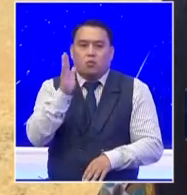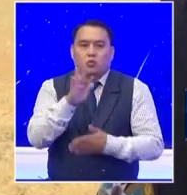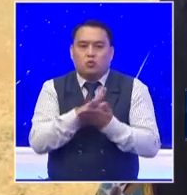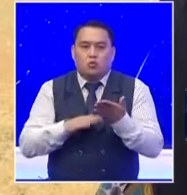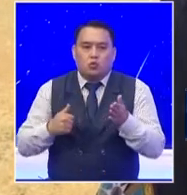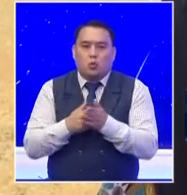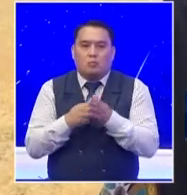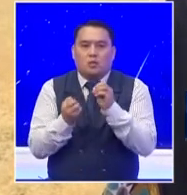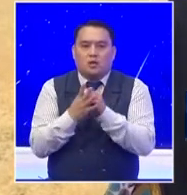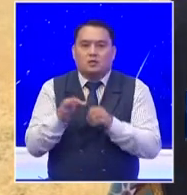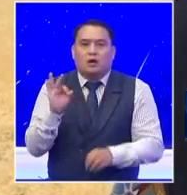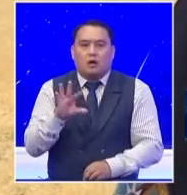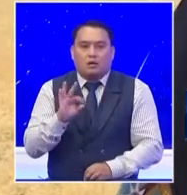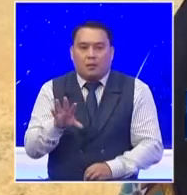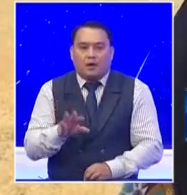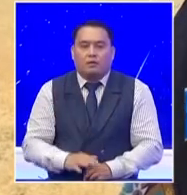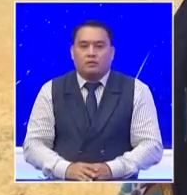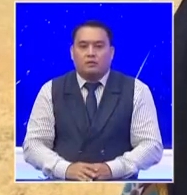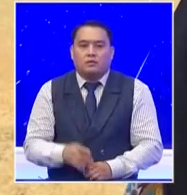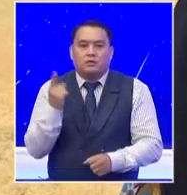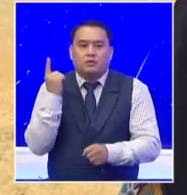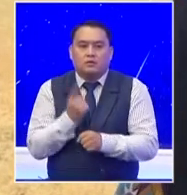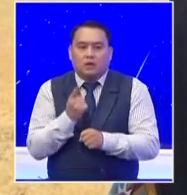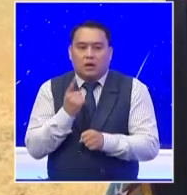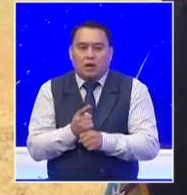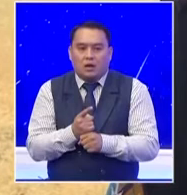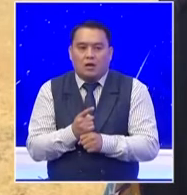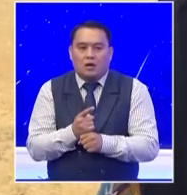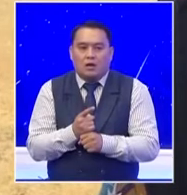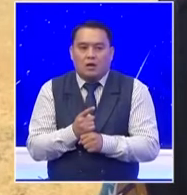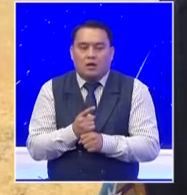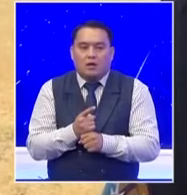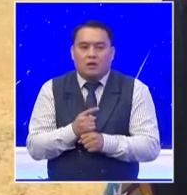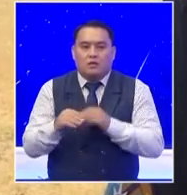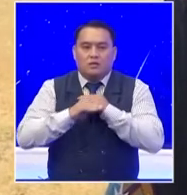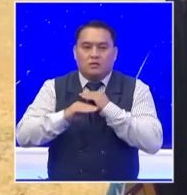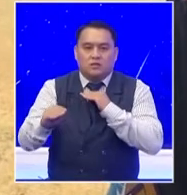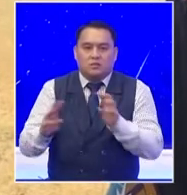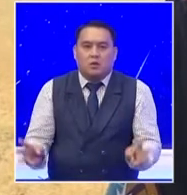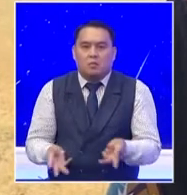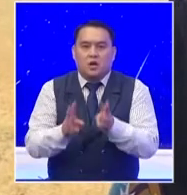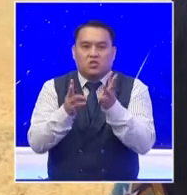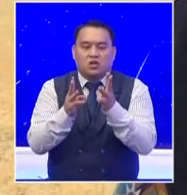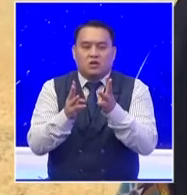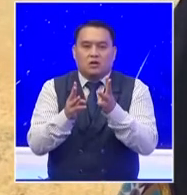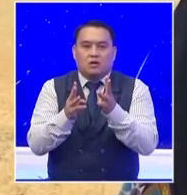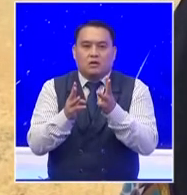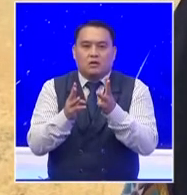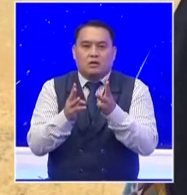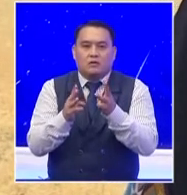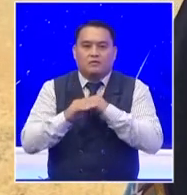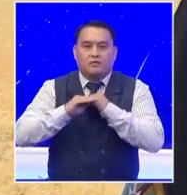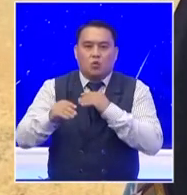до 15 октября. В целях недопущения степных пожаров на пассивных полях,